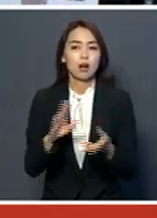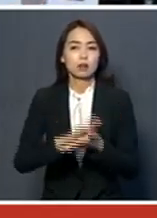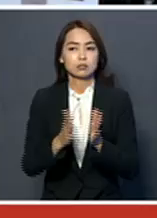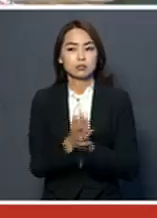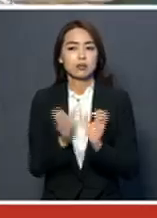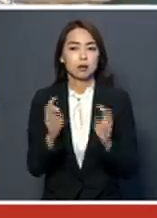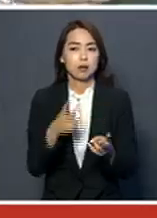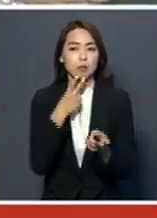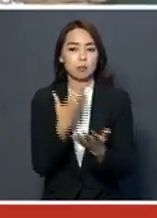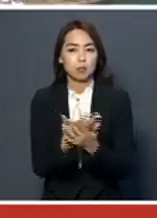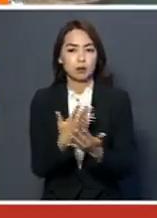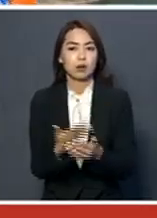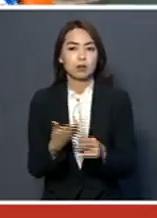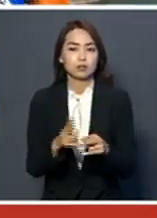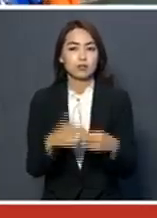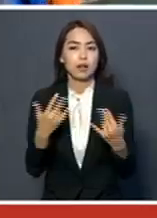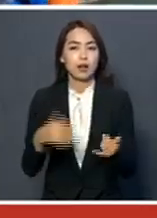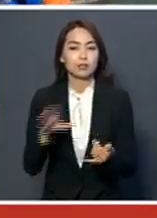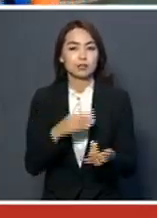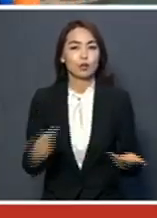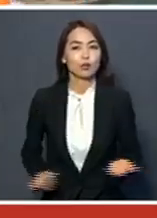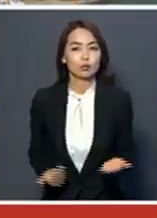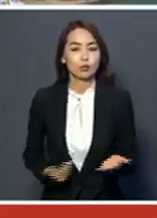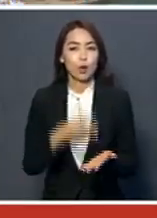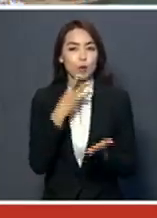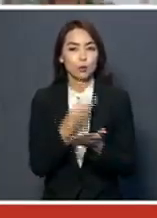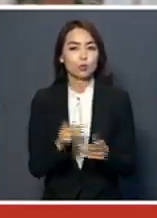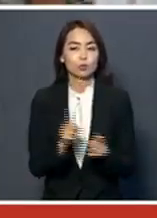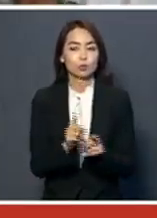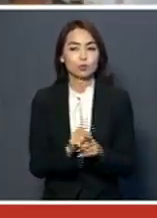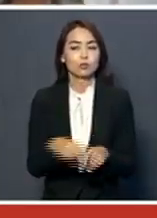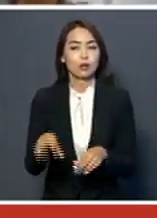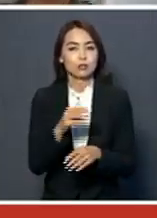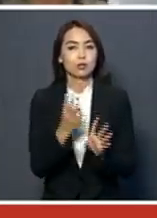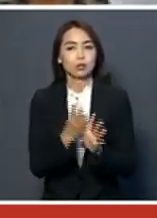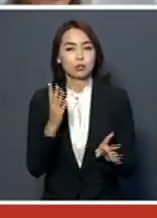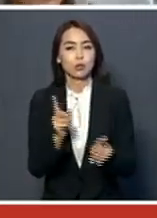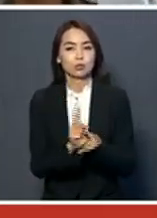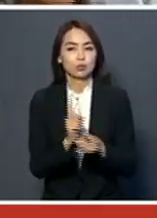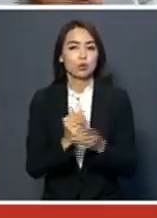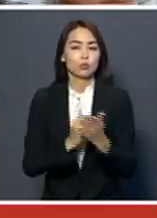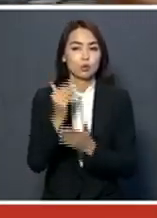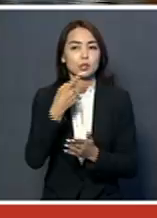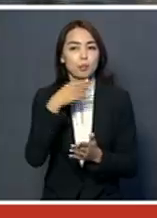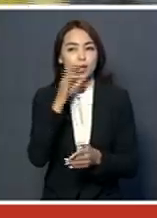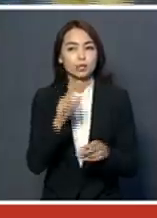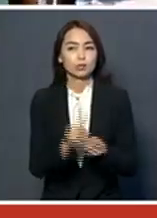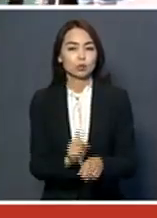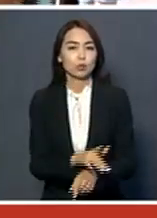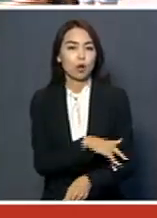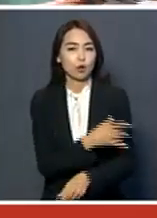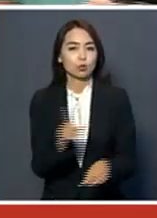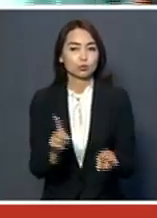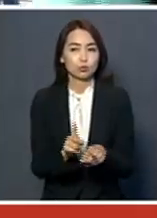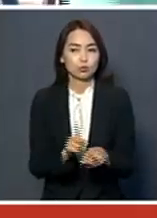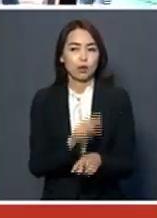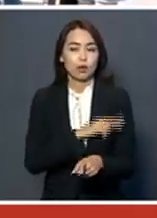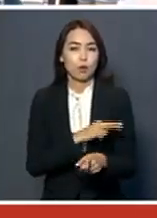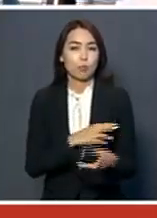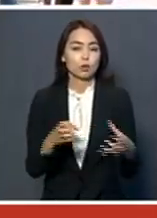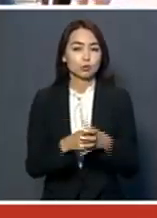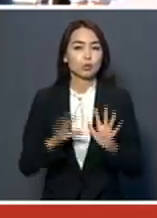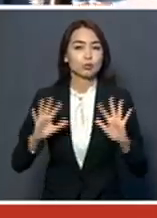жасауда. Бұл ертеңгі күні шығындарды есептеуге көмек береді. Үйлерге жайғасу барысында полиция қызметкерлері мен дәрігерлер төтенше